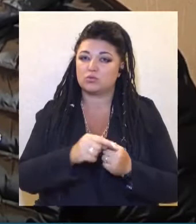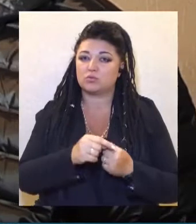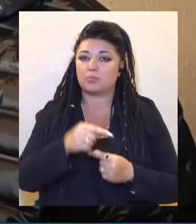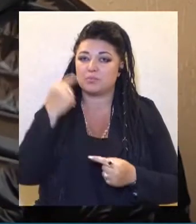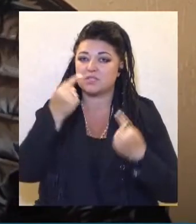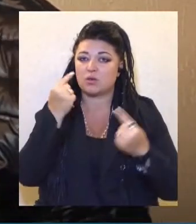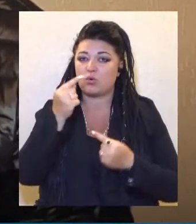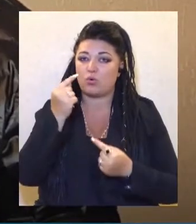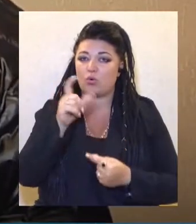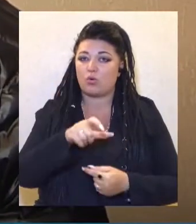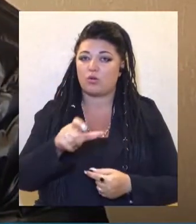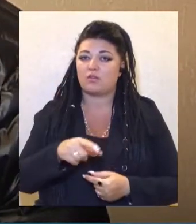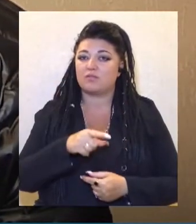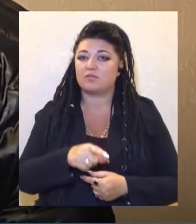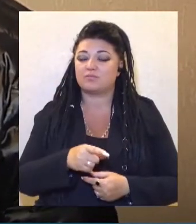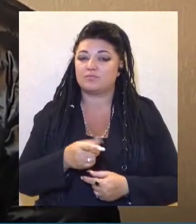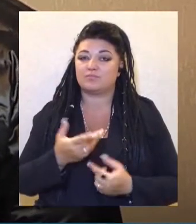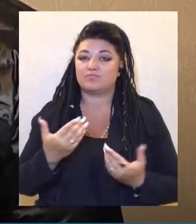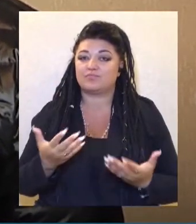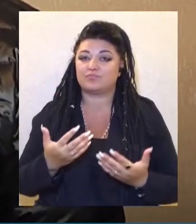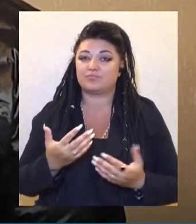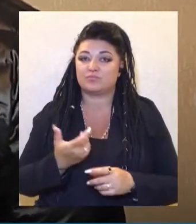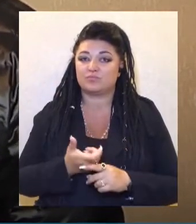дуже чорна лице, як будто кочегар або